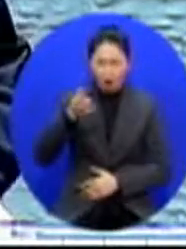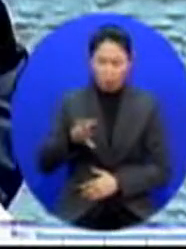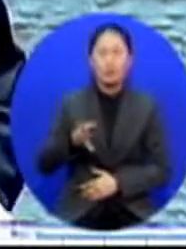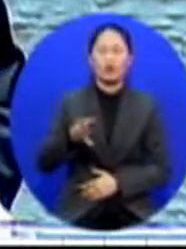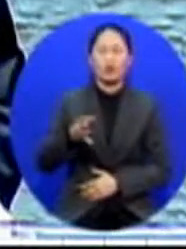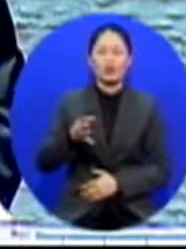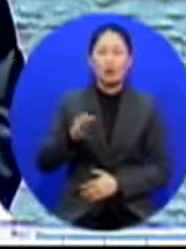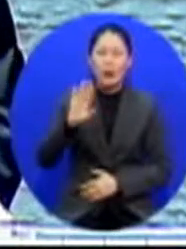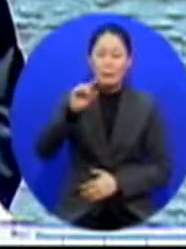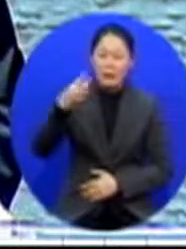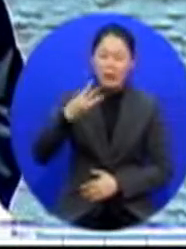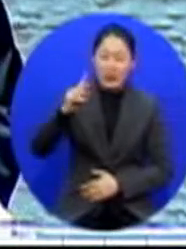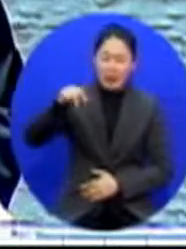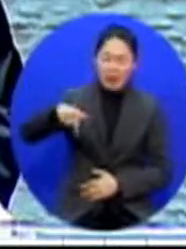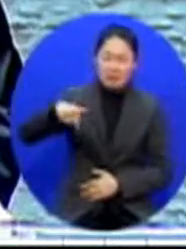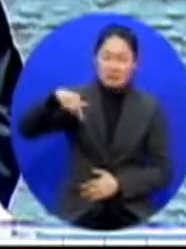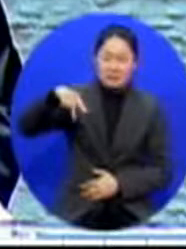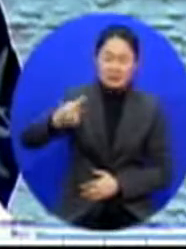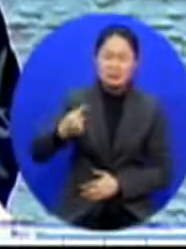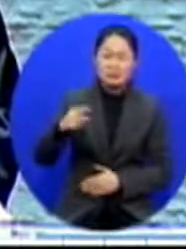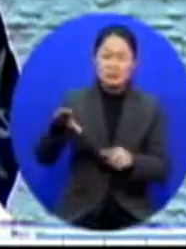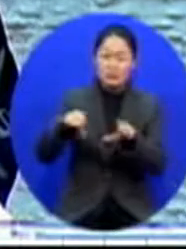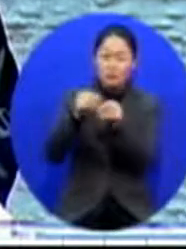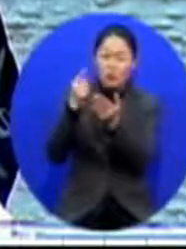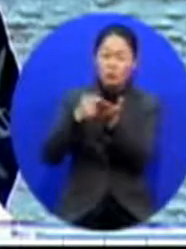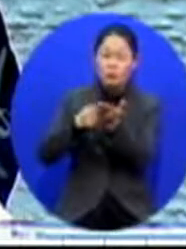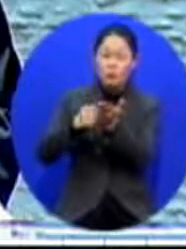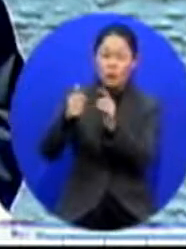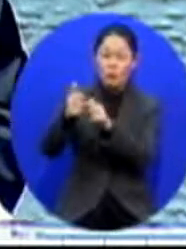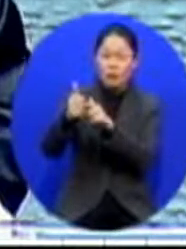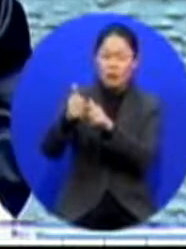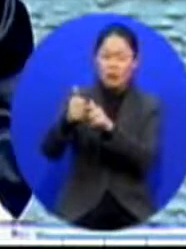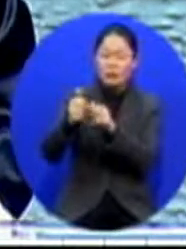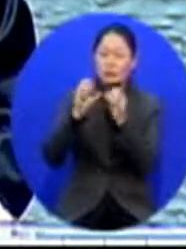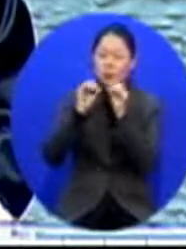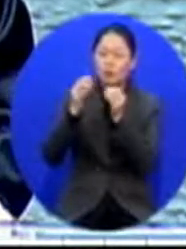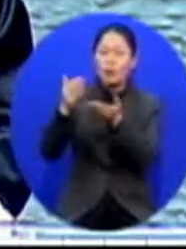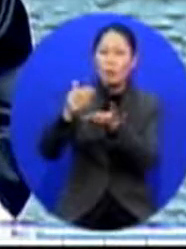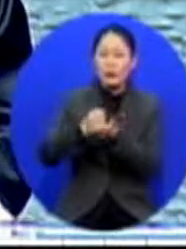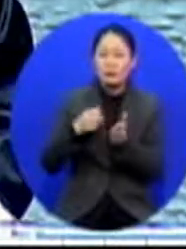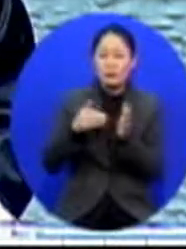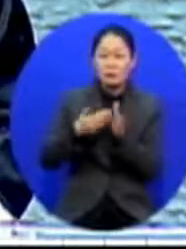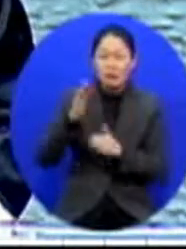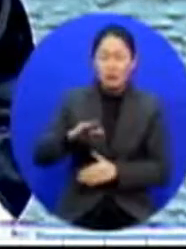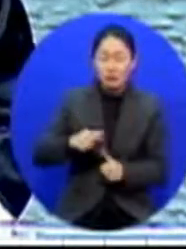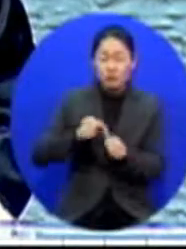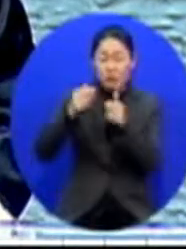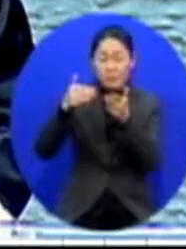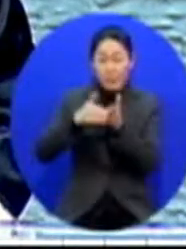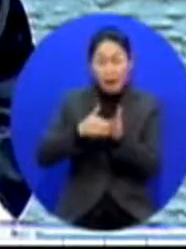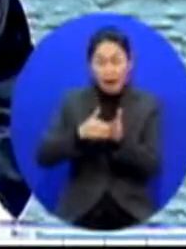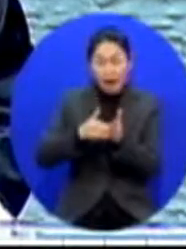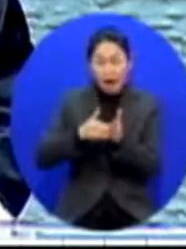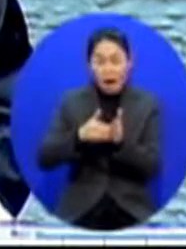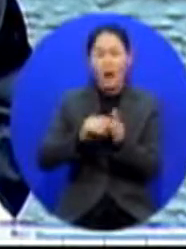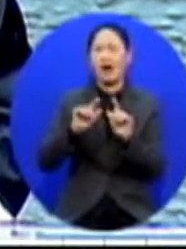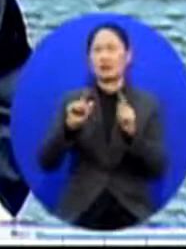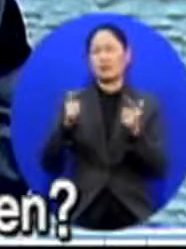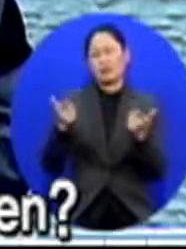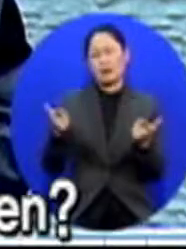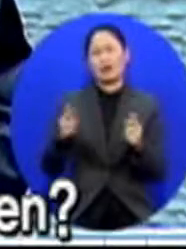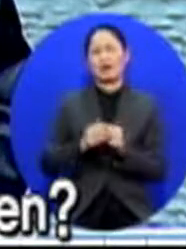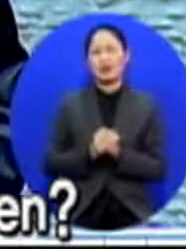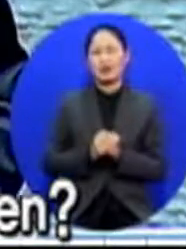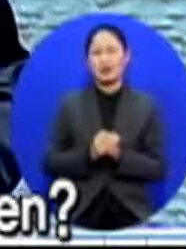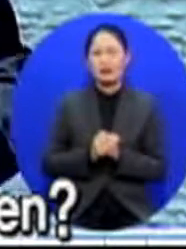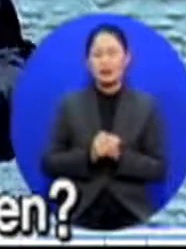벨 x 총독이 사도 바울이 전도를 받았는데 전 더 받아 구원 받았습니까 아닙니다